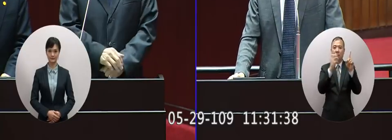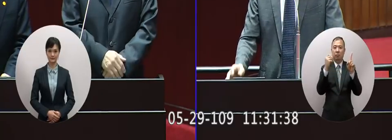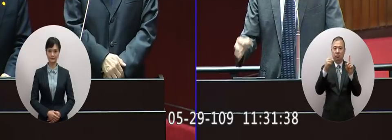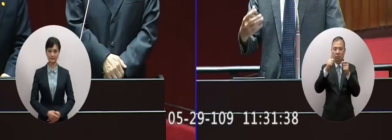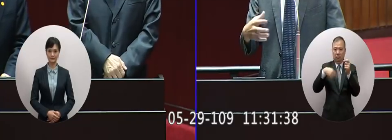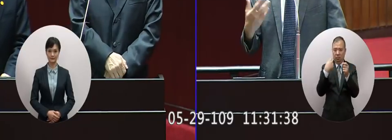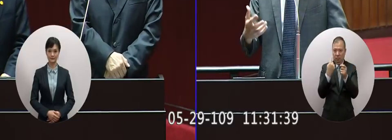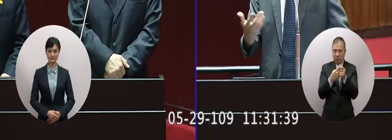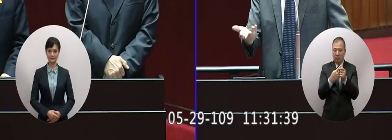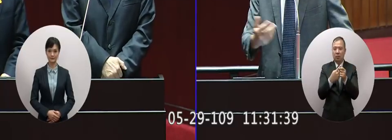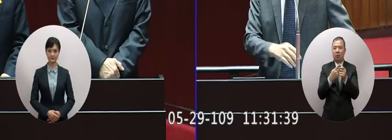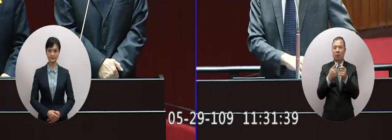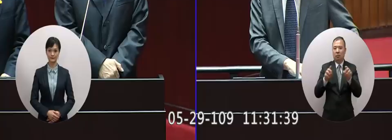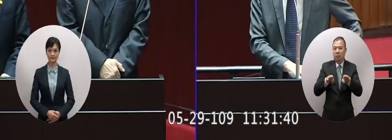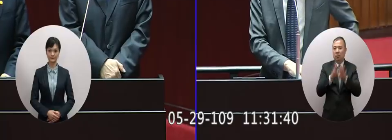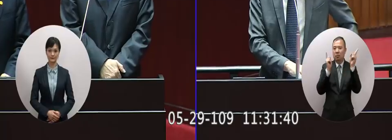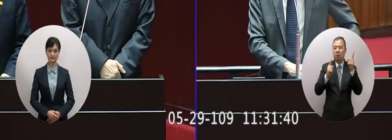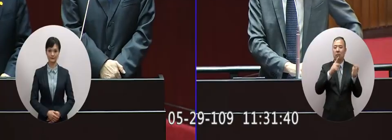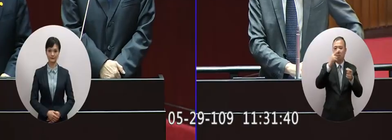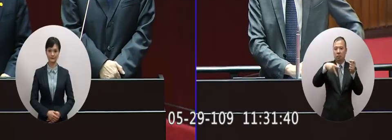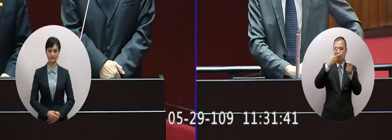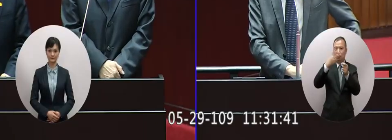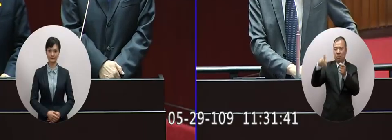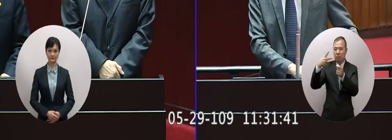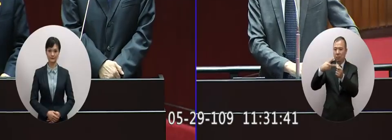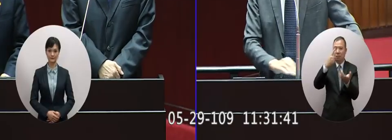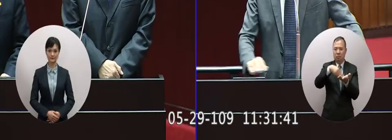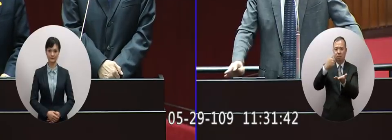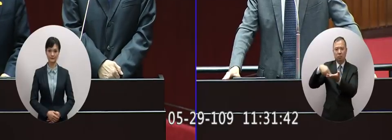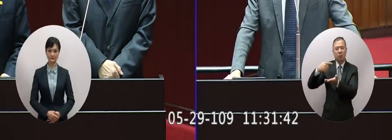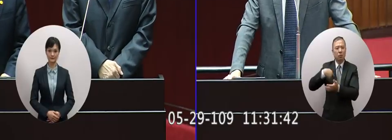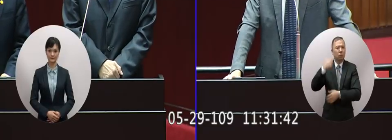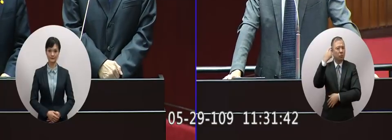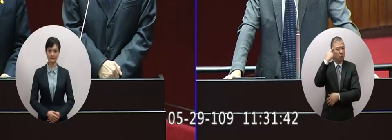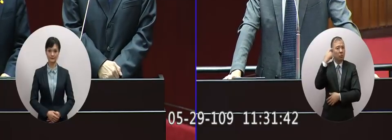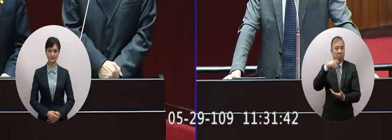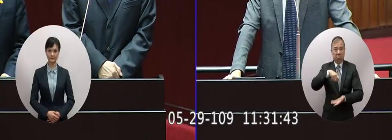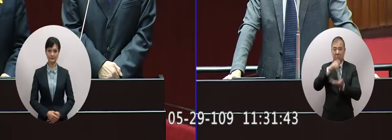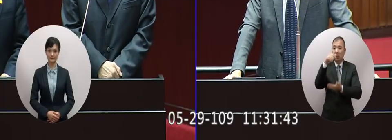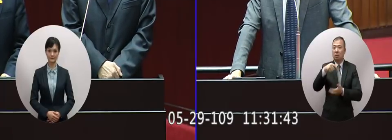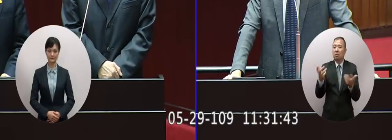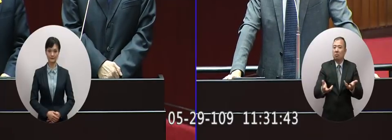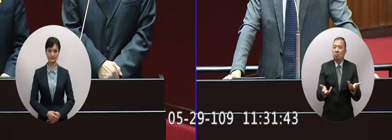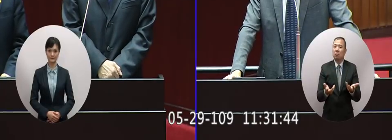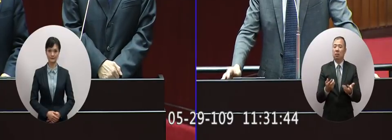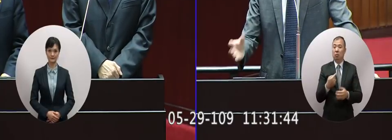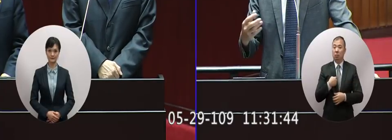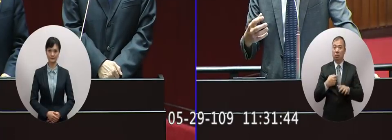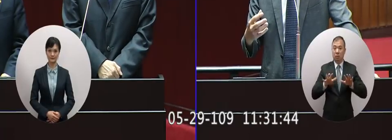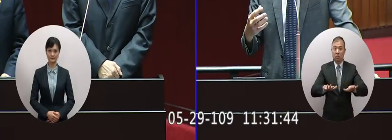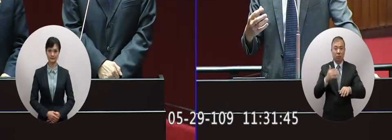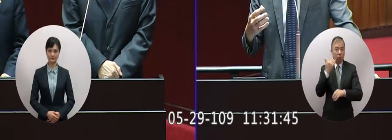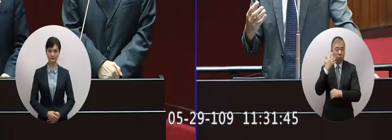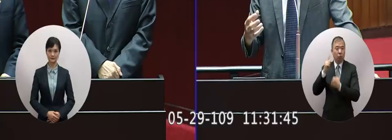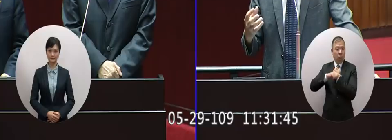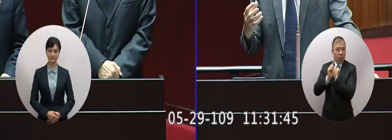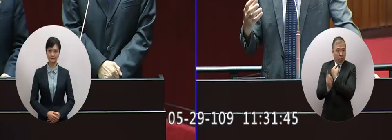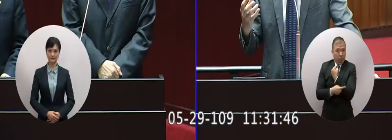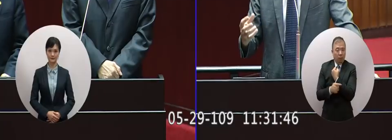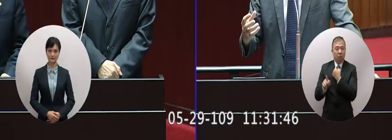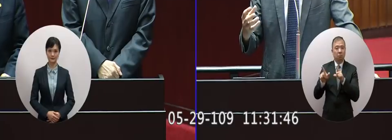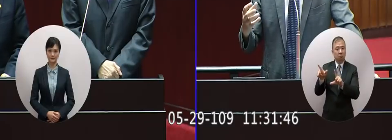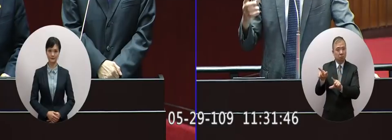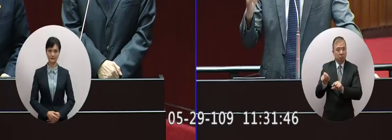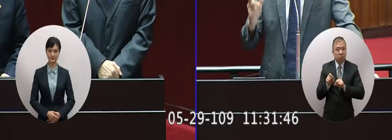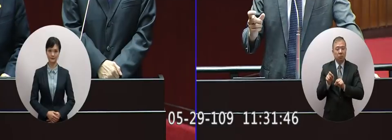了。其实我们其实我这边就是要谈的就是这个问题，就是说现在我们就按照这个现行的法律，等于说